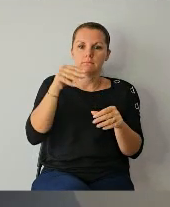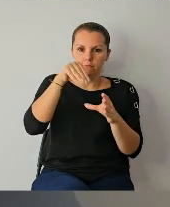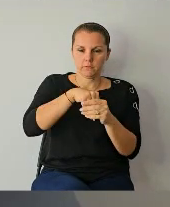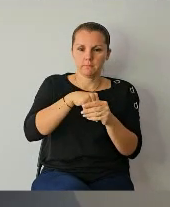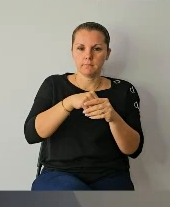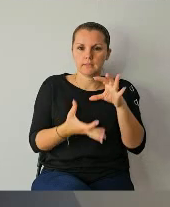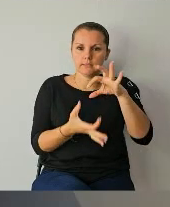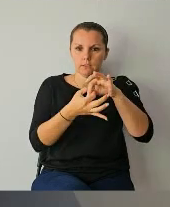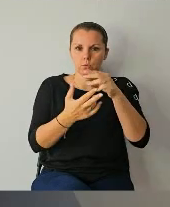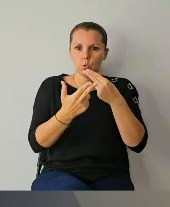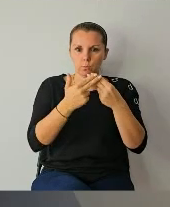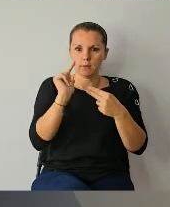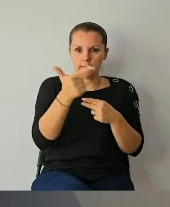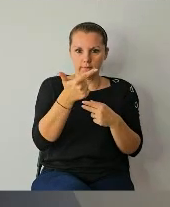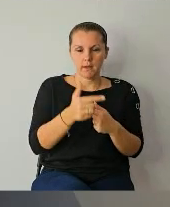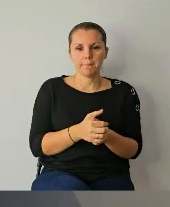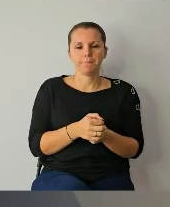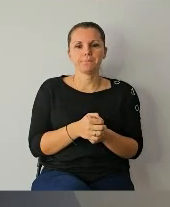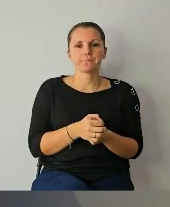określa załącznik numer 2.